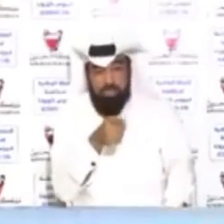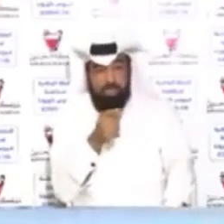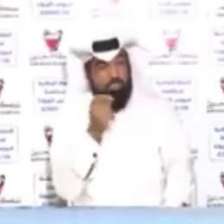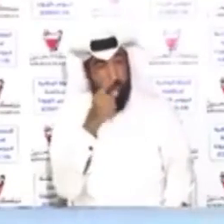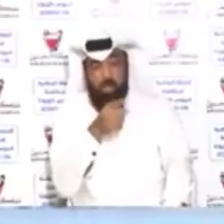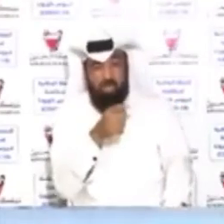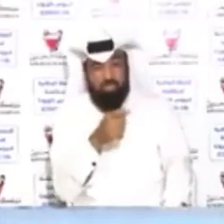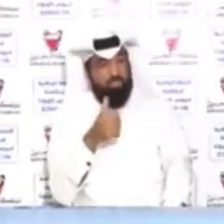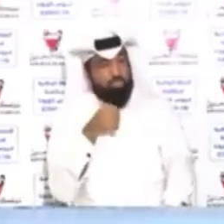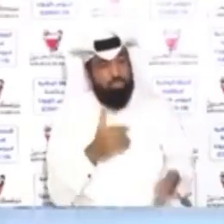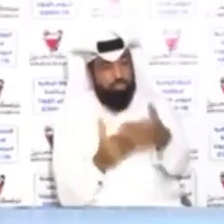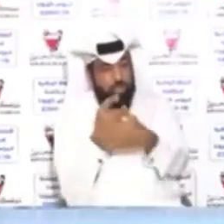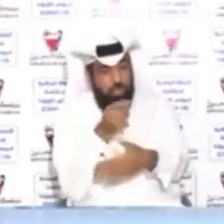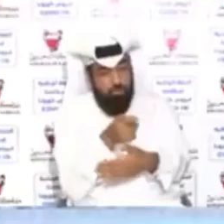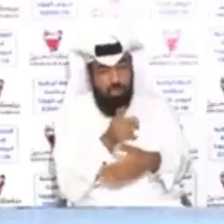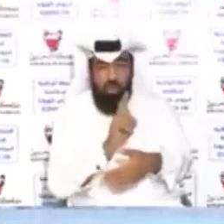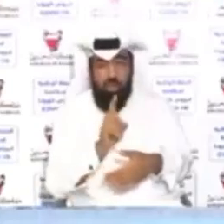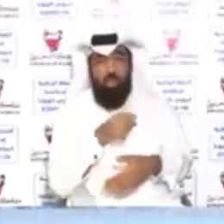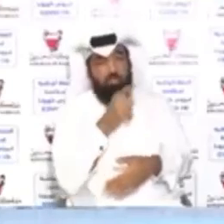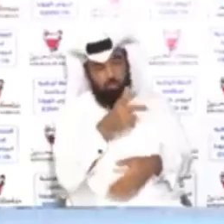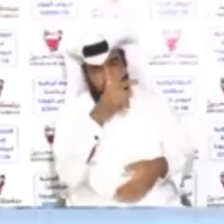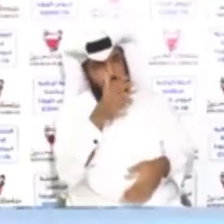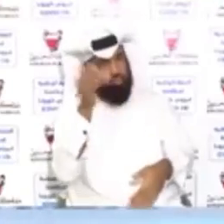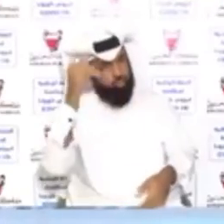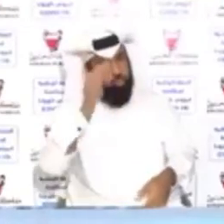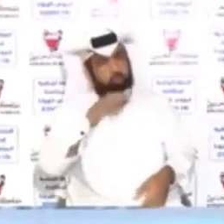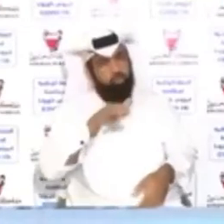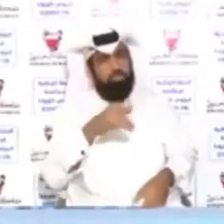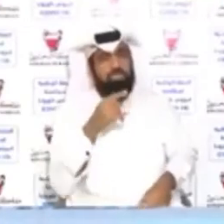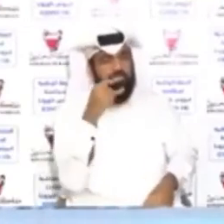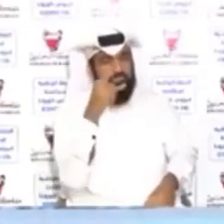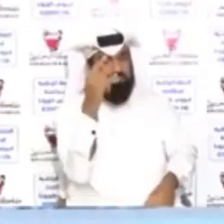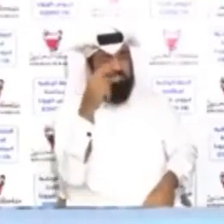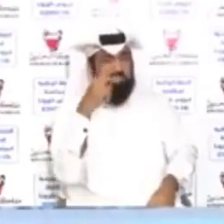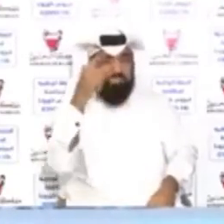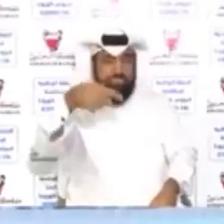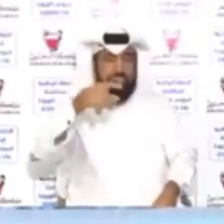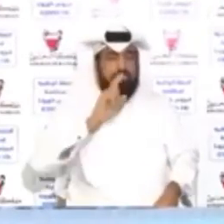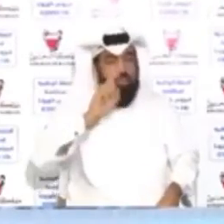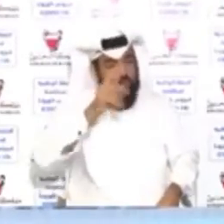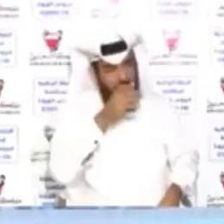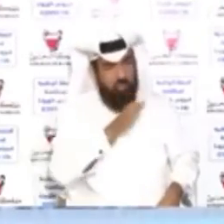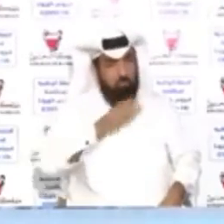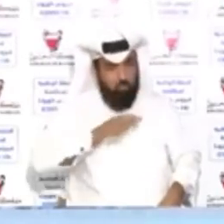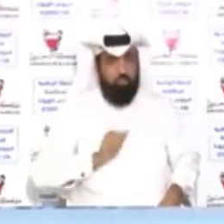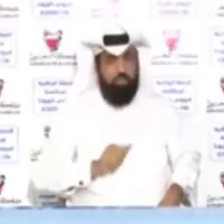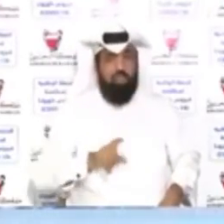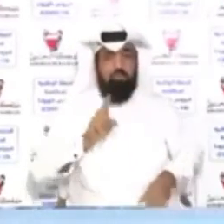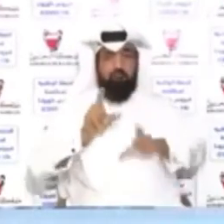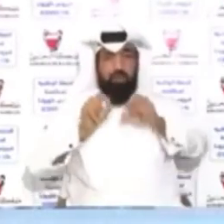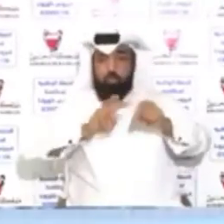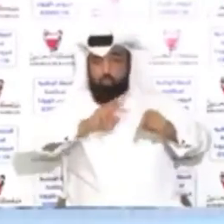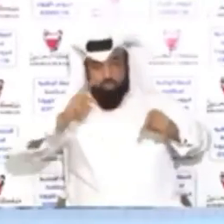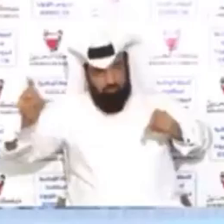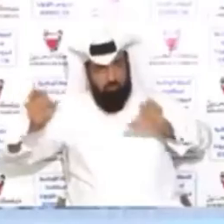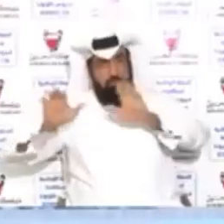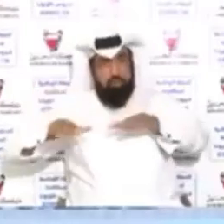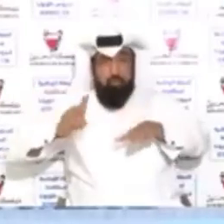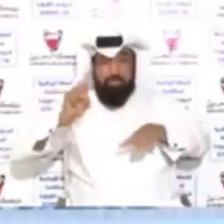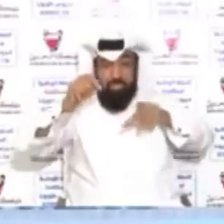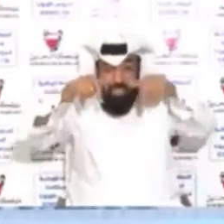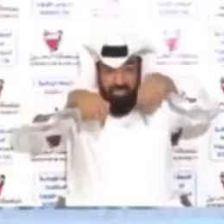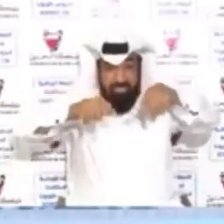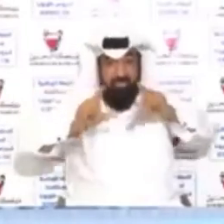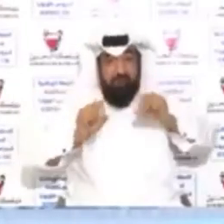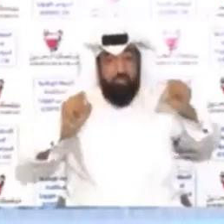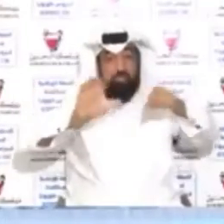صار له أكثر من 10 سنوات موجود، جرب لأنه يعني يعمل على الفيروسز، وجرب في أكثر من نوع من الفيروسات السابقة وما كان له